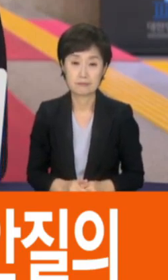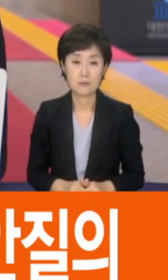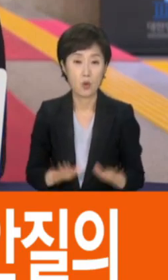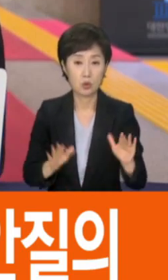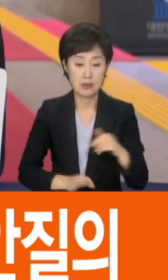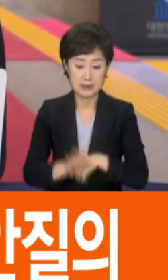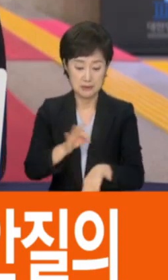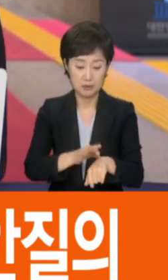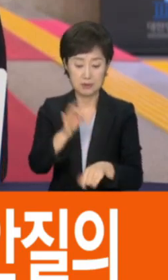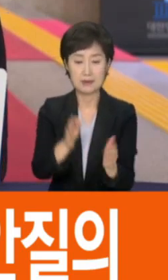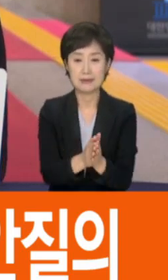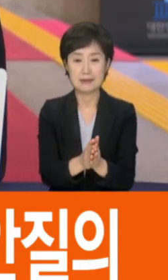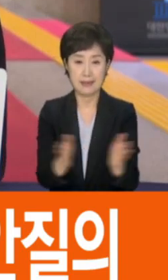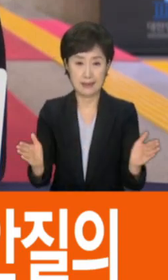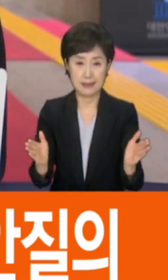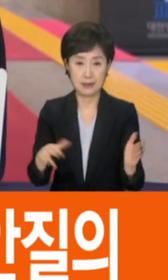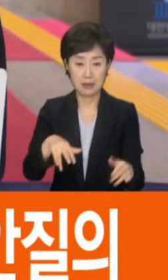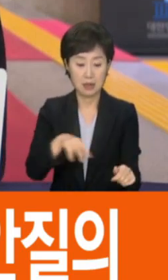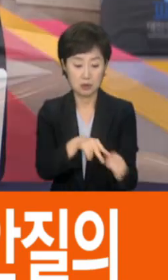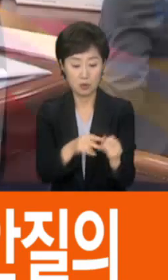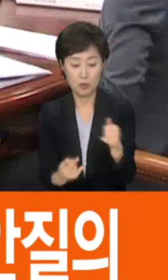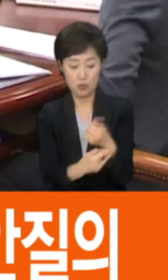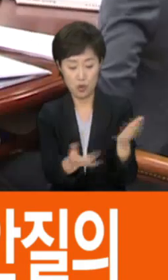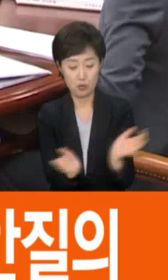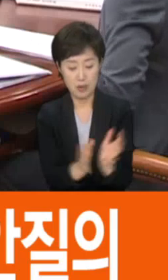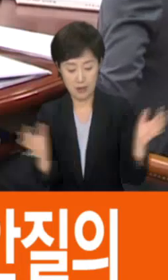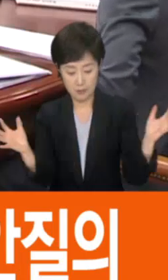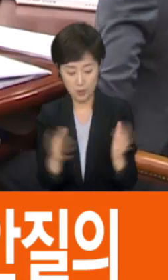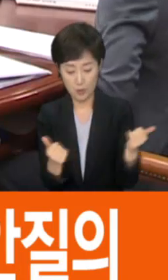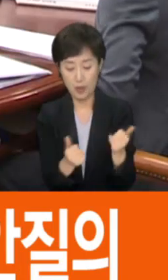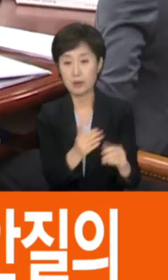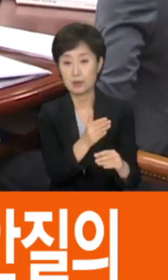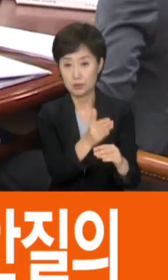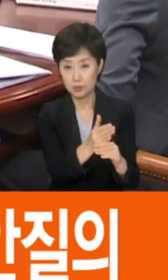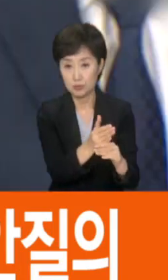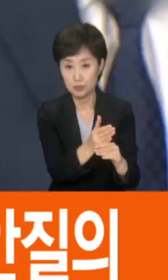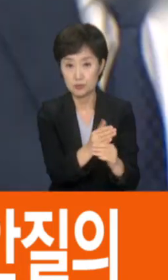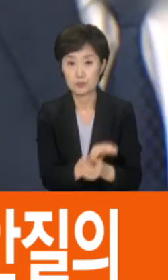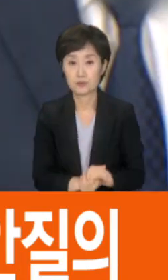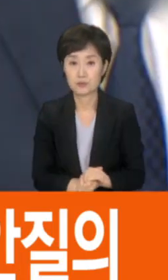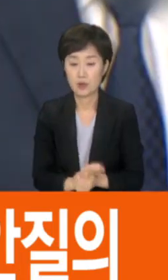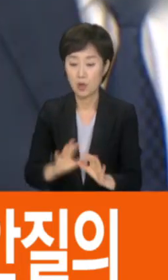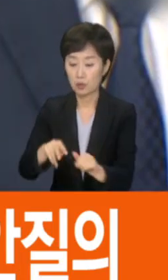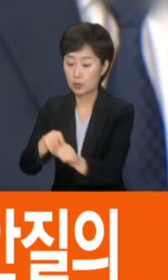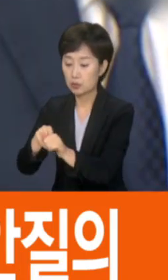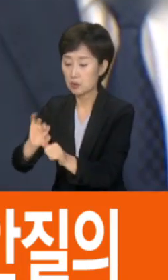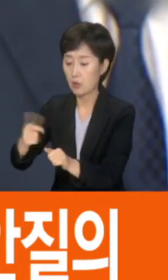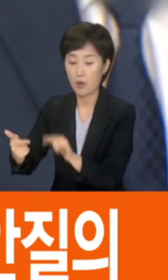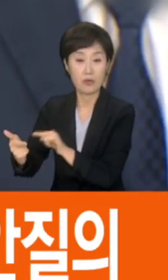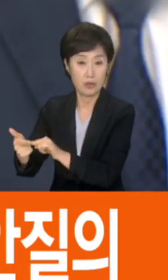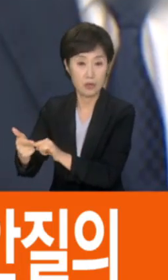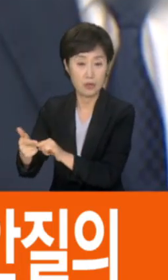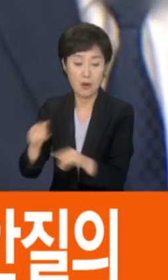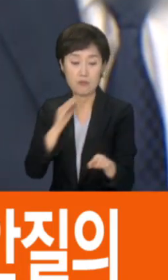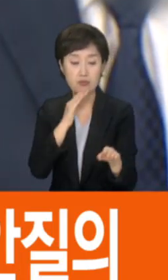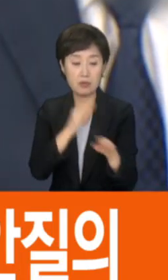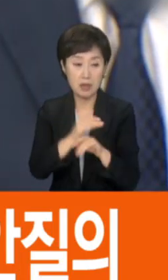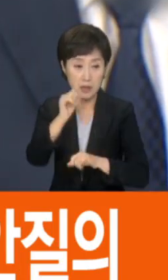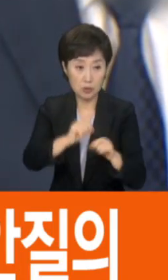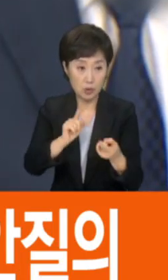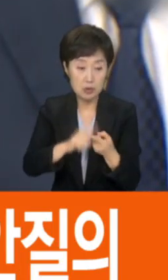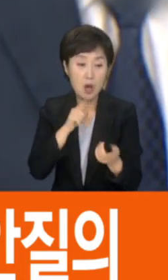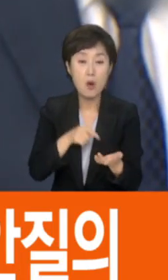네, 오늘 오전 10시부터 국회 정보위원회 전체 회의가 열리고 있습니다. 국정원이 북한 동향을 보고할 것으로